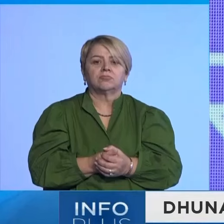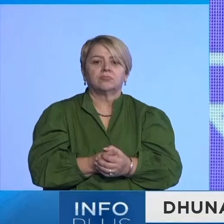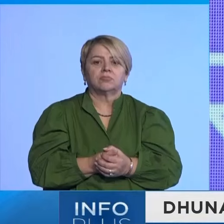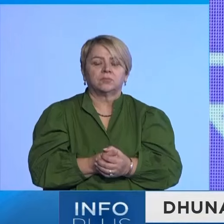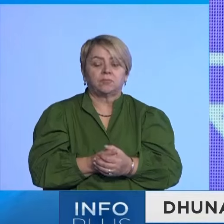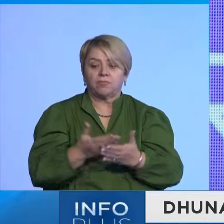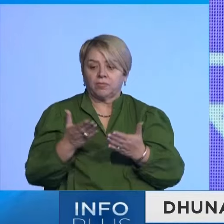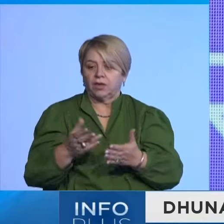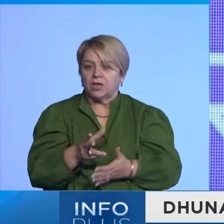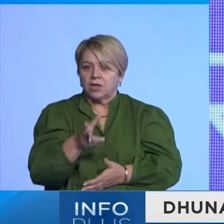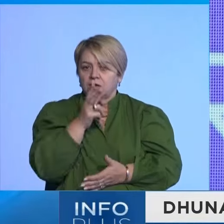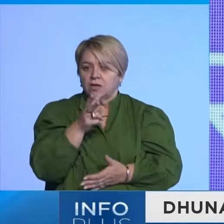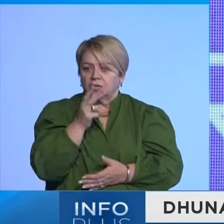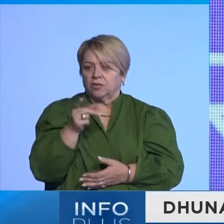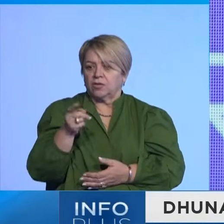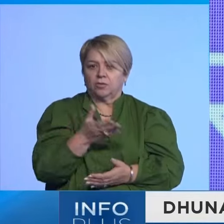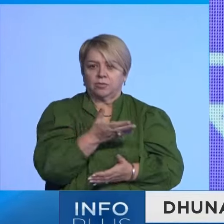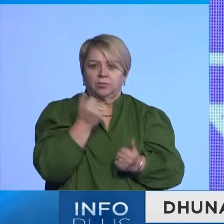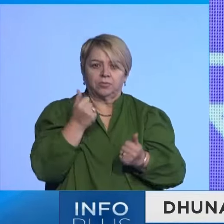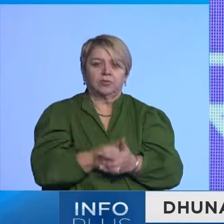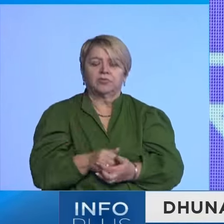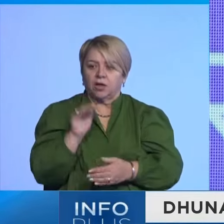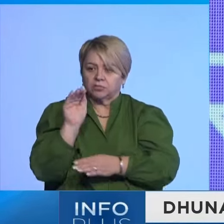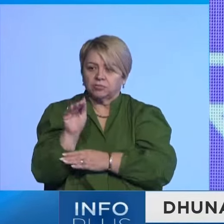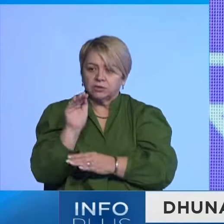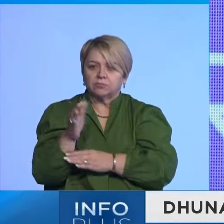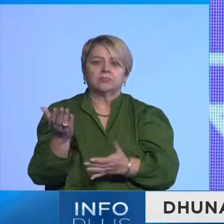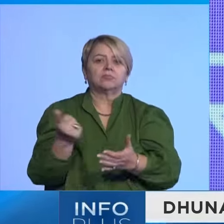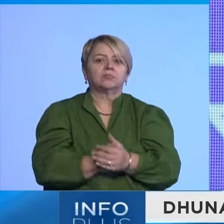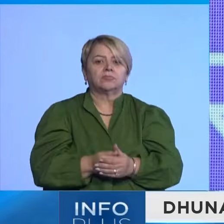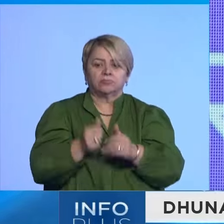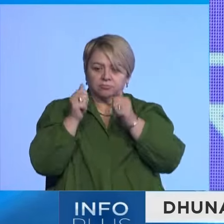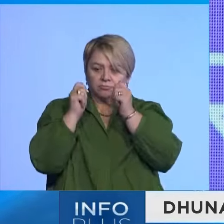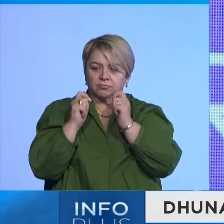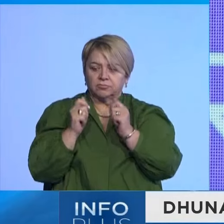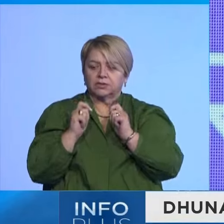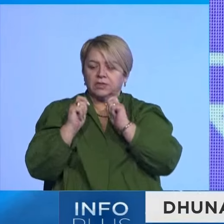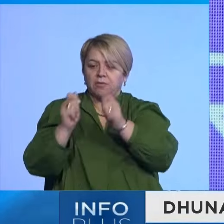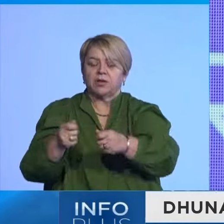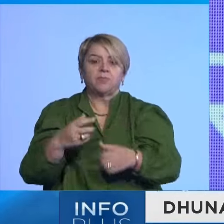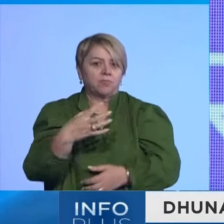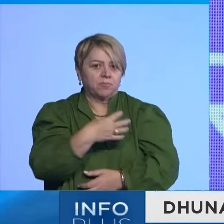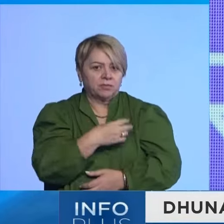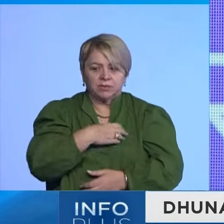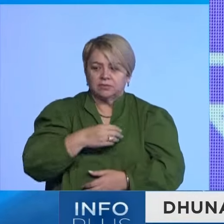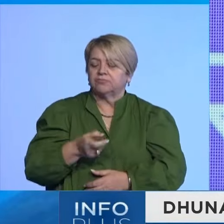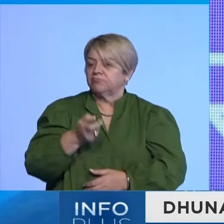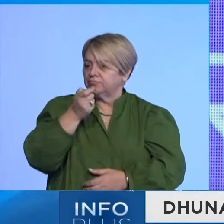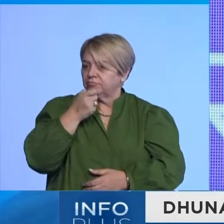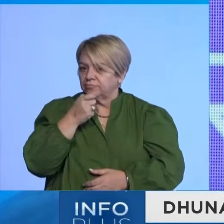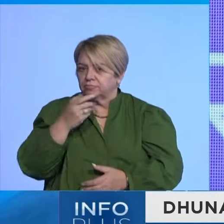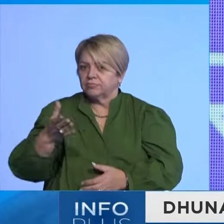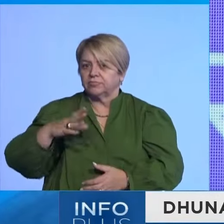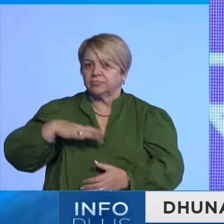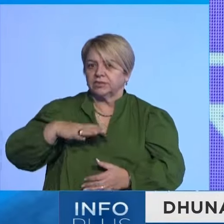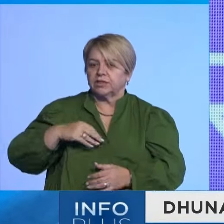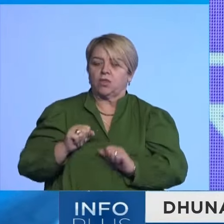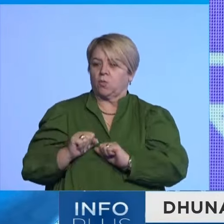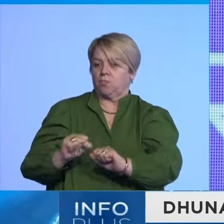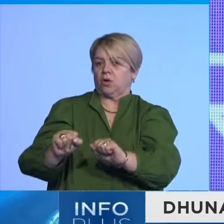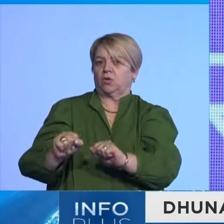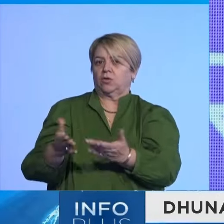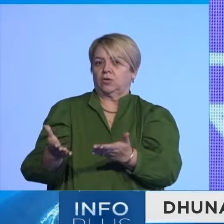që nuk kërkohet nga ta, po vetëm ju premtohet që të aplikojnë për një pension dhe më ndeshkojnë, aplikojnë për pension dhe ju mohohet